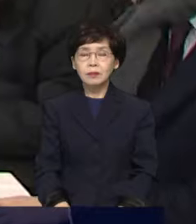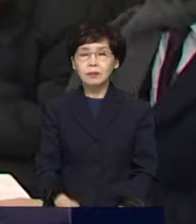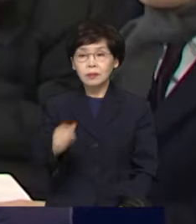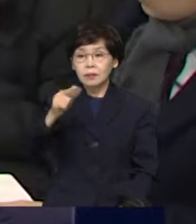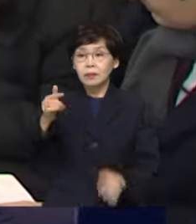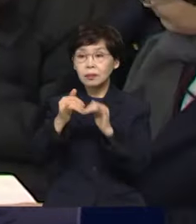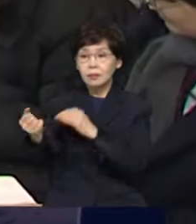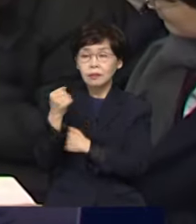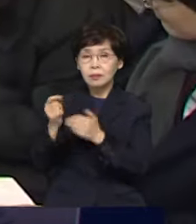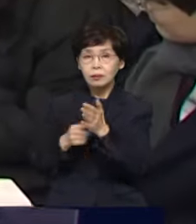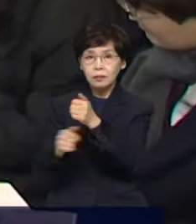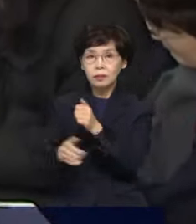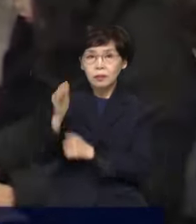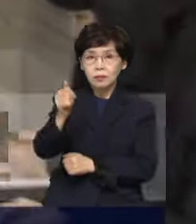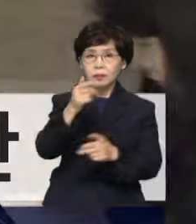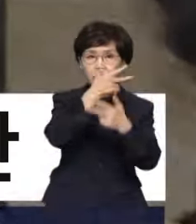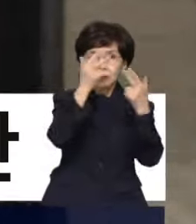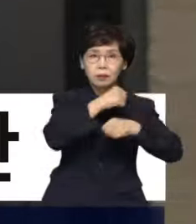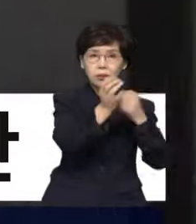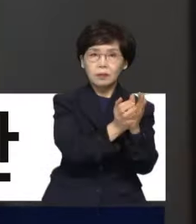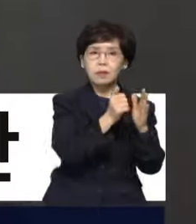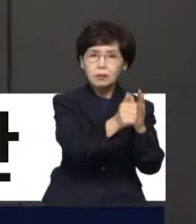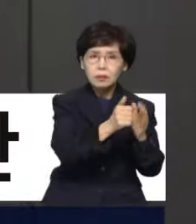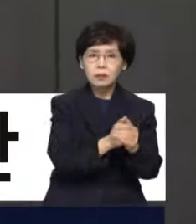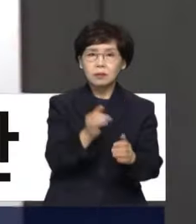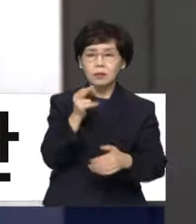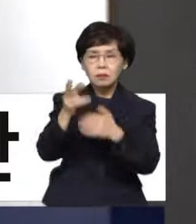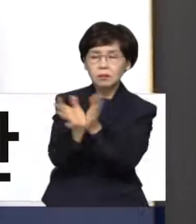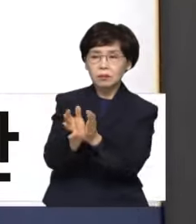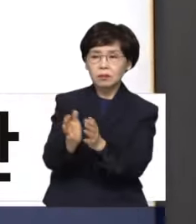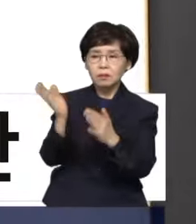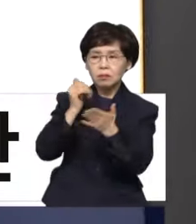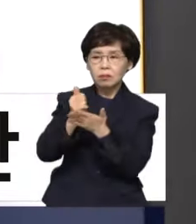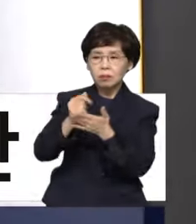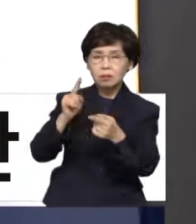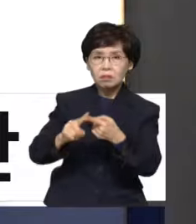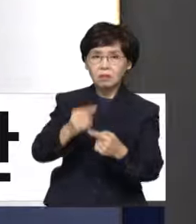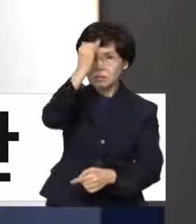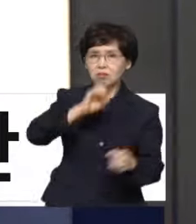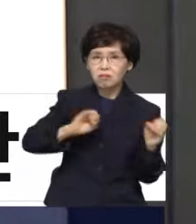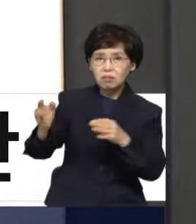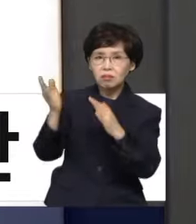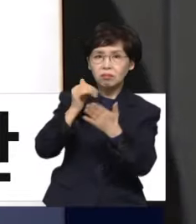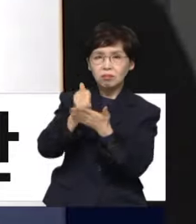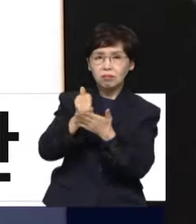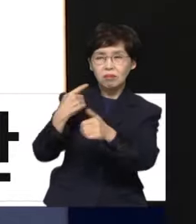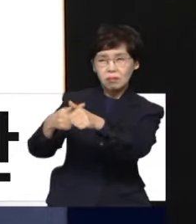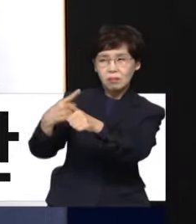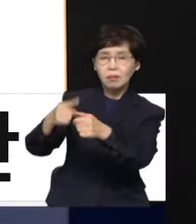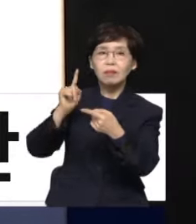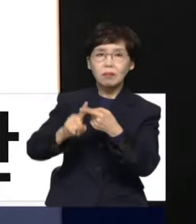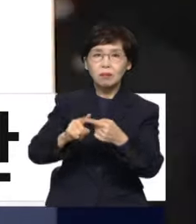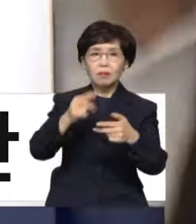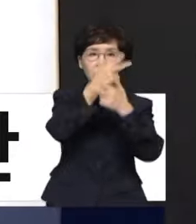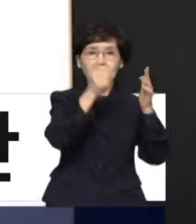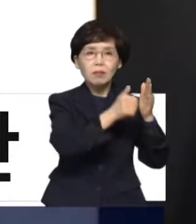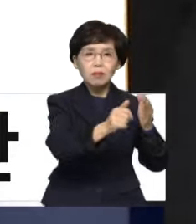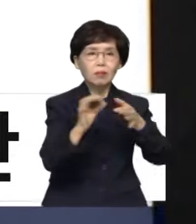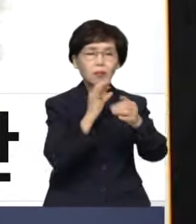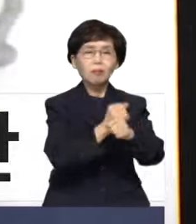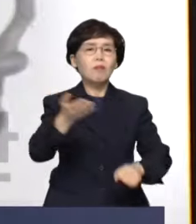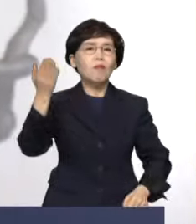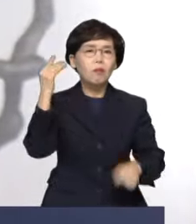한동훈 국민의힘 비대위원장은 이재명 민주당 대표가 여당 공천을 패륜 공천이라고 비난한 데 대해 이 대표와 관련된